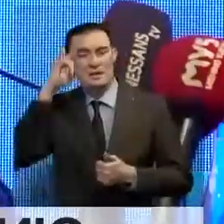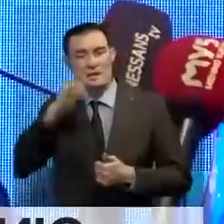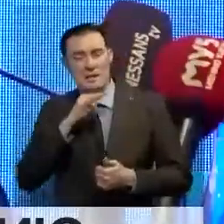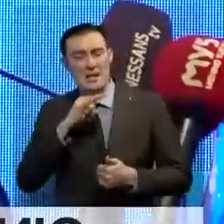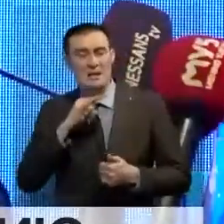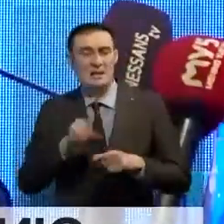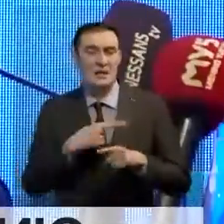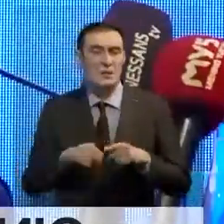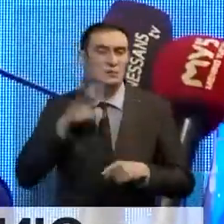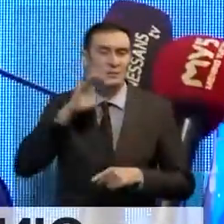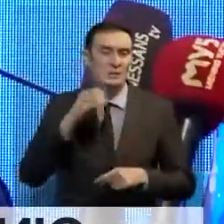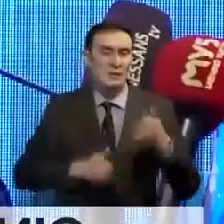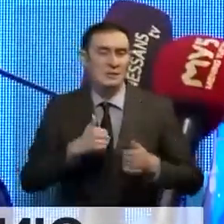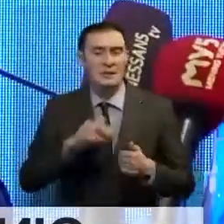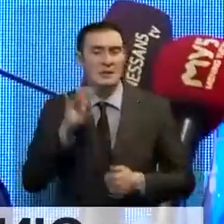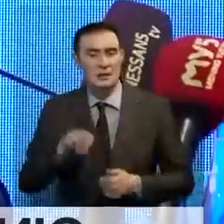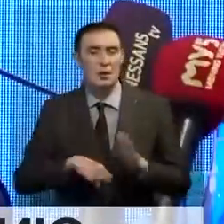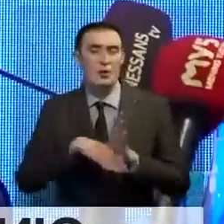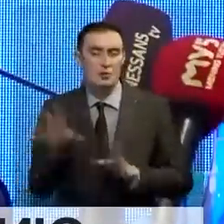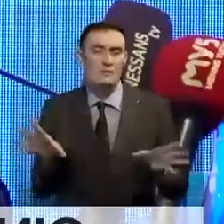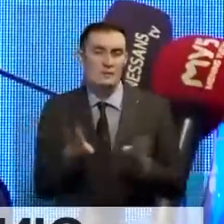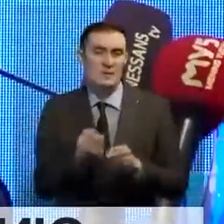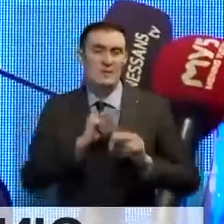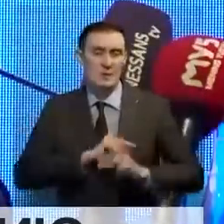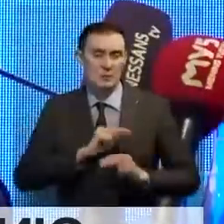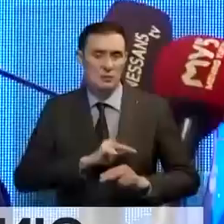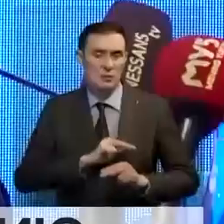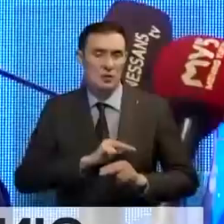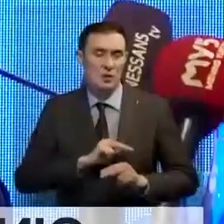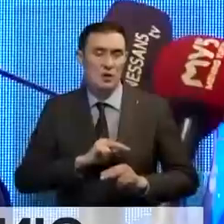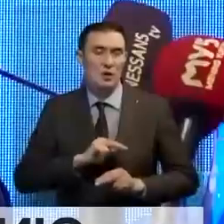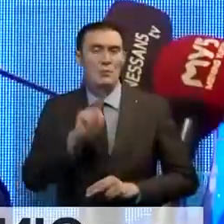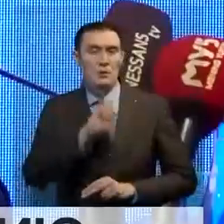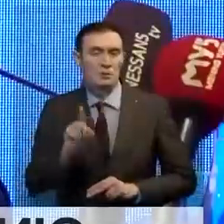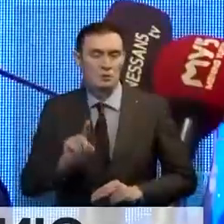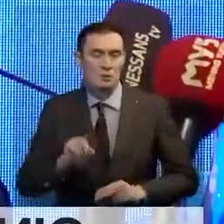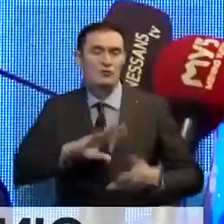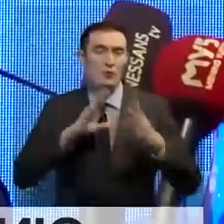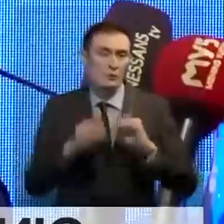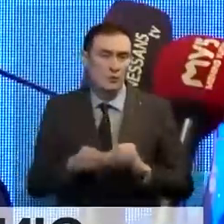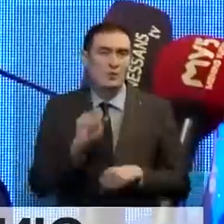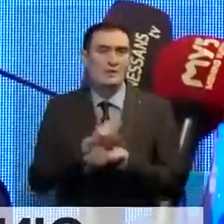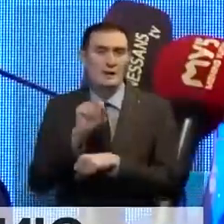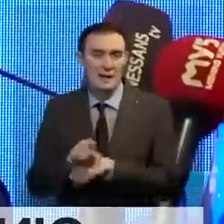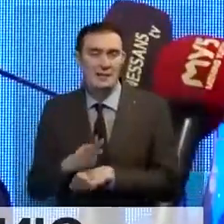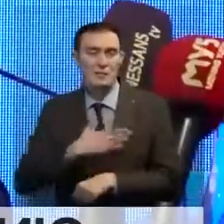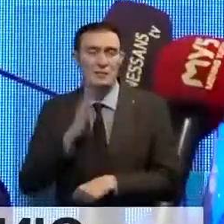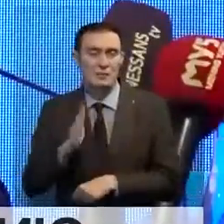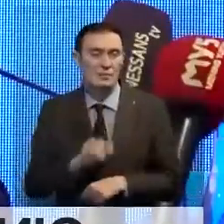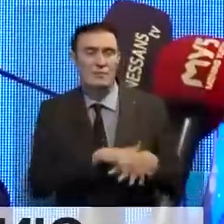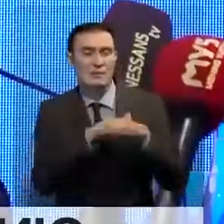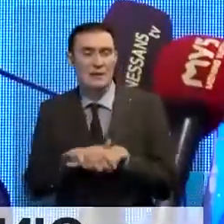Азии или Казахстан станет. Лучше сотрудничать, потому что все равно заказы мы будем привлекать